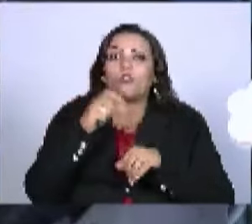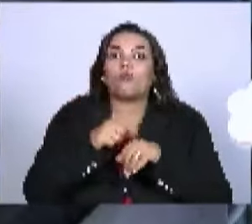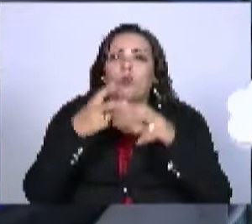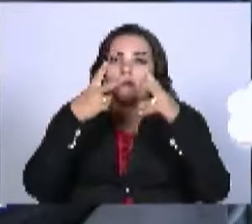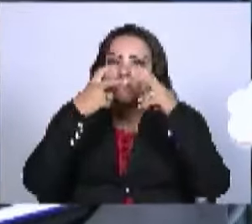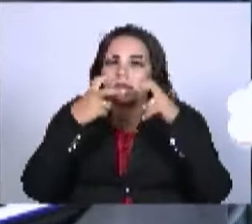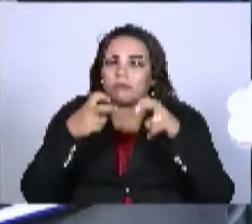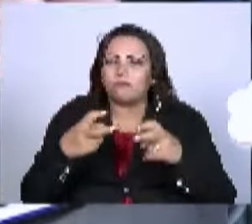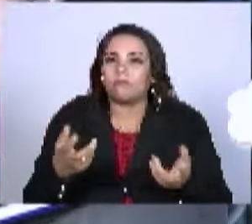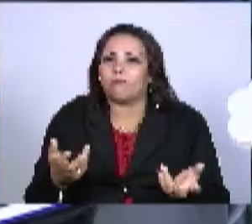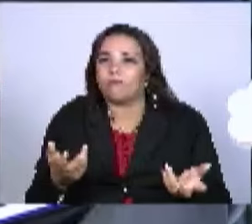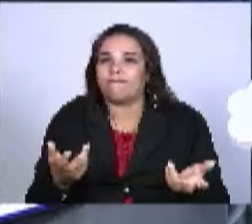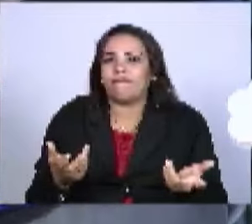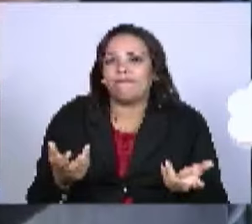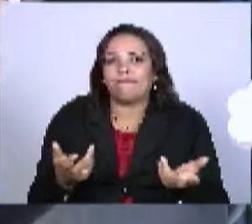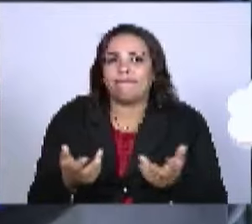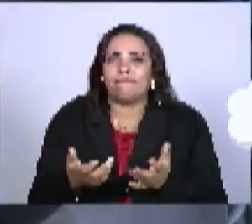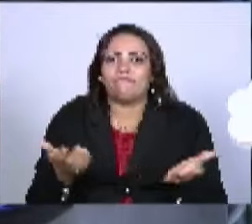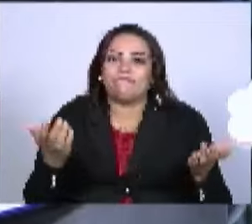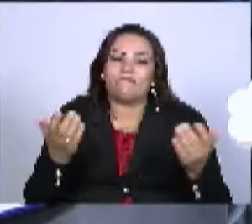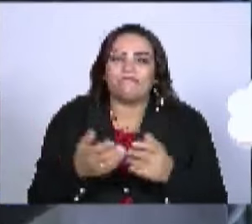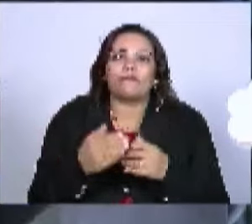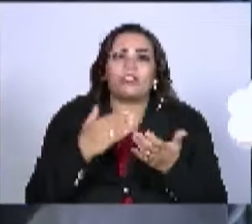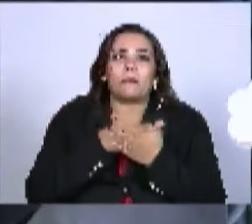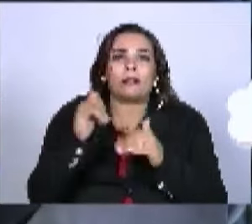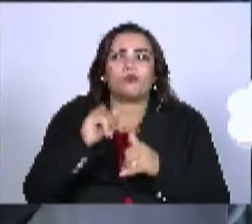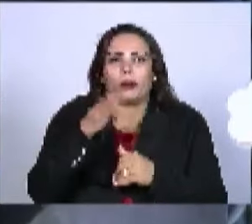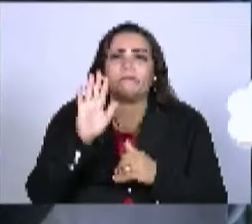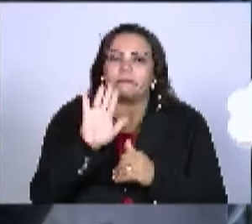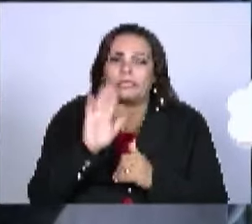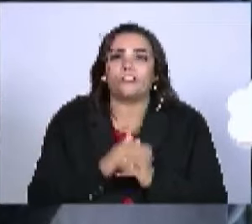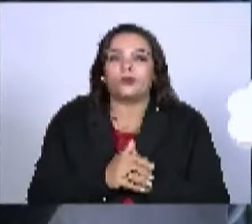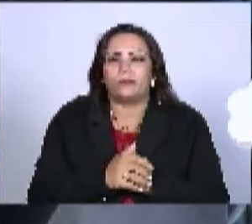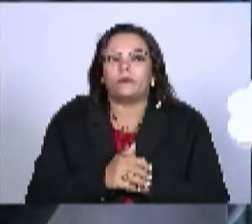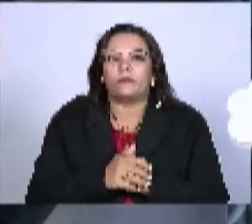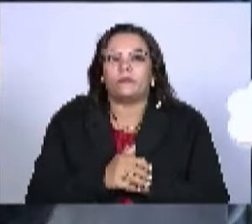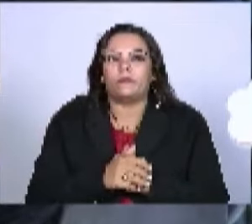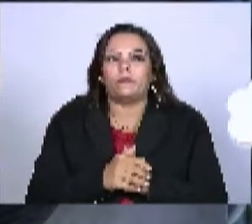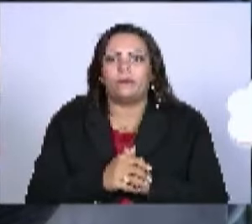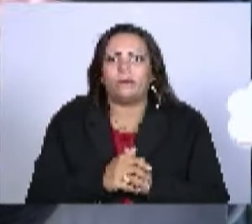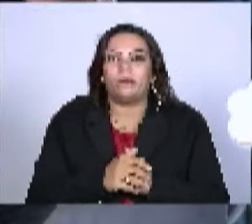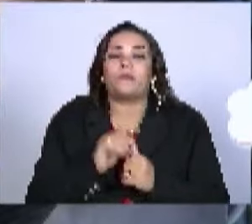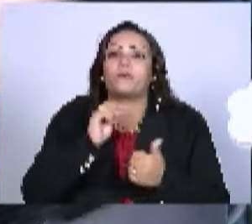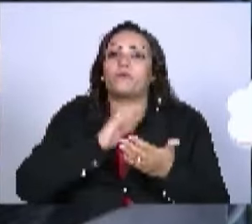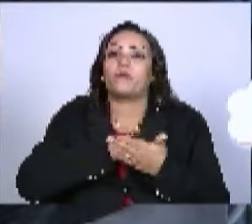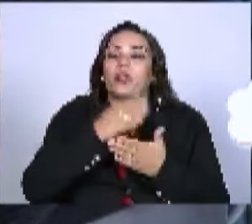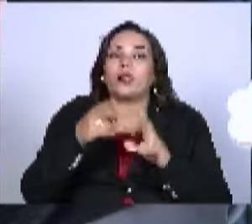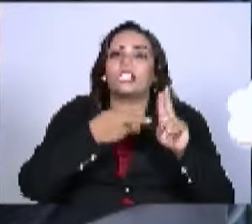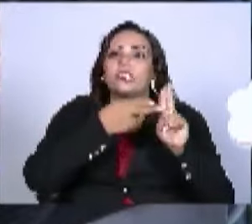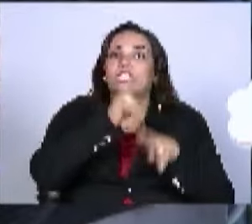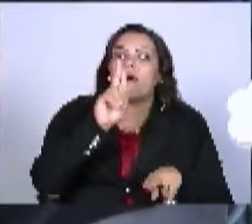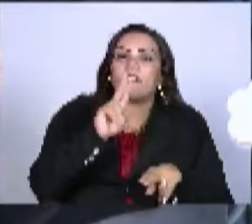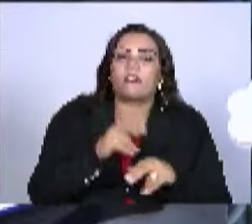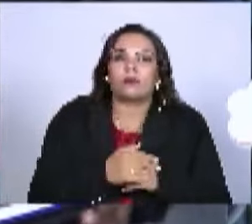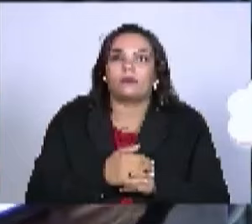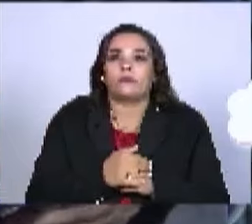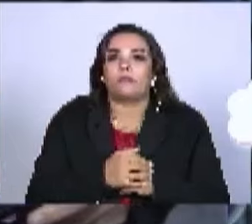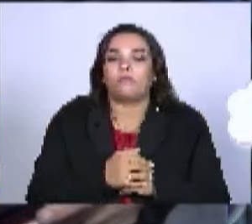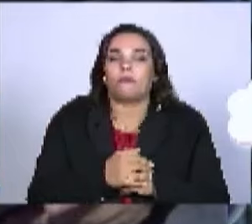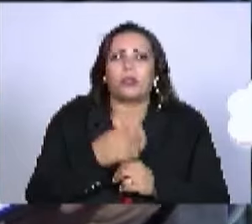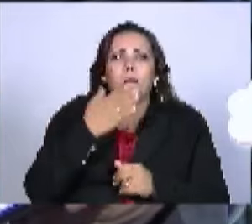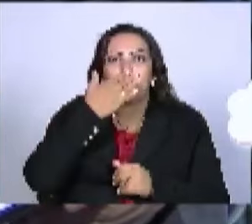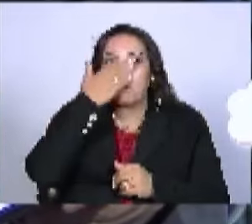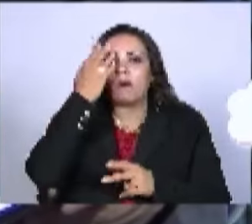طبيا يعني دي ايه اناقشها بعدين مش دي القضيه يعني وبعدين سافر وماحدش عارف عنه حاجه